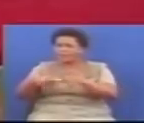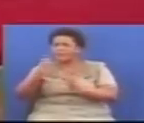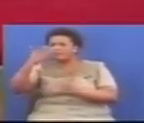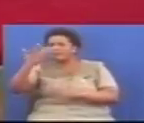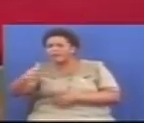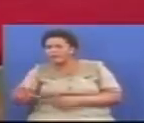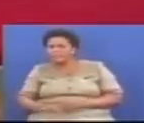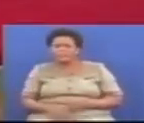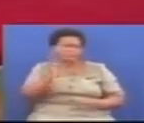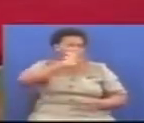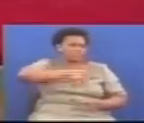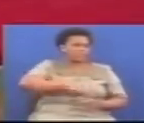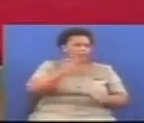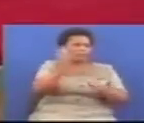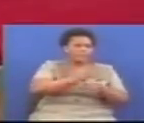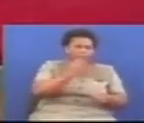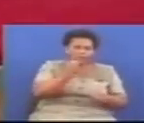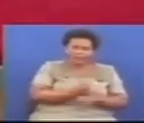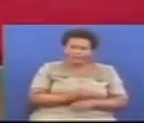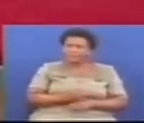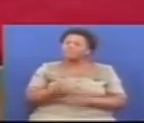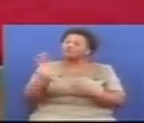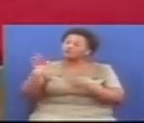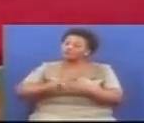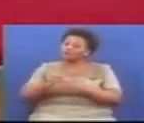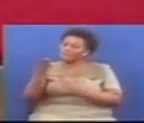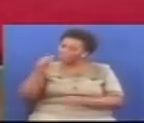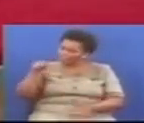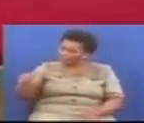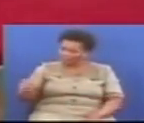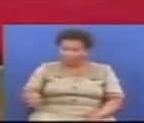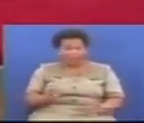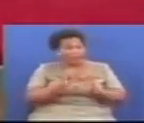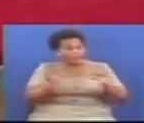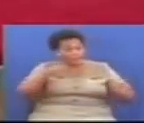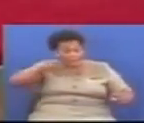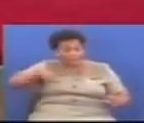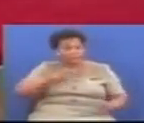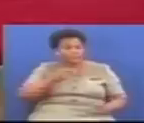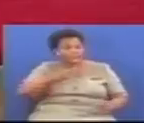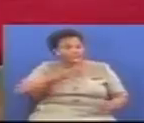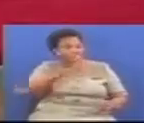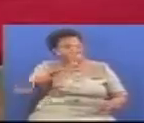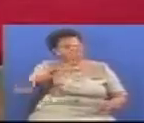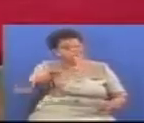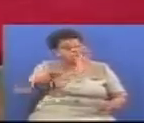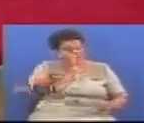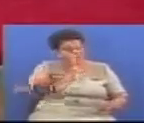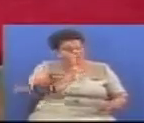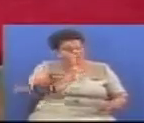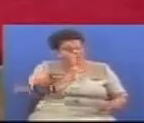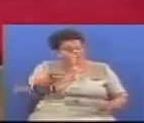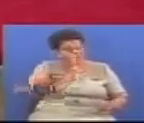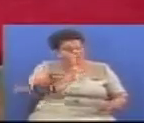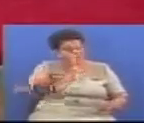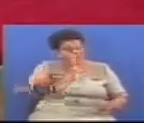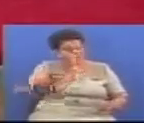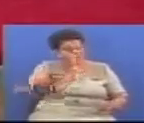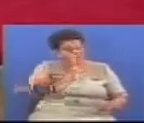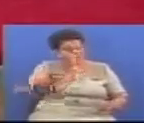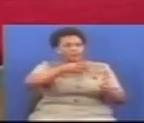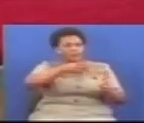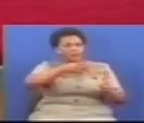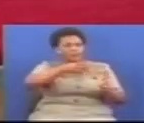fedha ambayo inatumika kule. Kwa hiyo sio kwamba haina kazi, lakini tumeelekeza halmashauri na tumeambiwa vuni miradi mbalimbali ya kimkakati na wizara ya